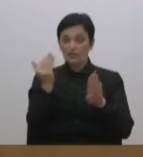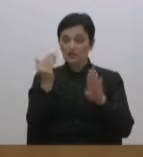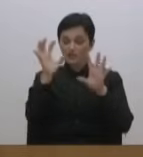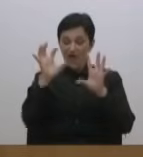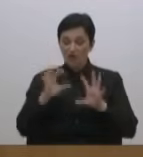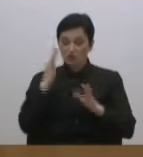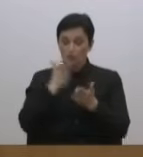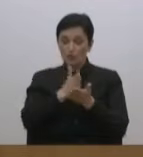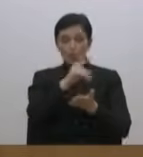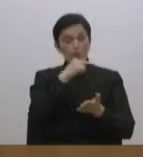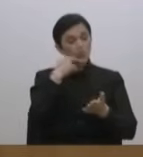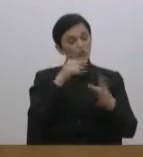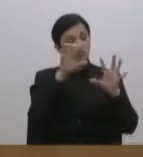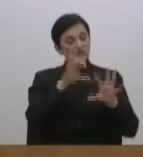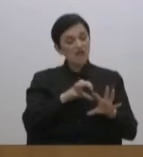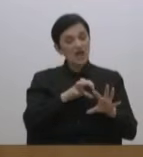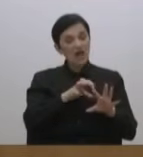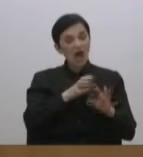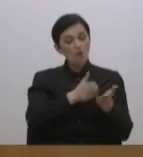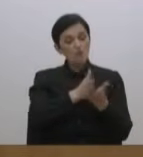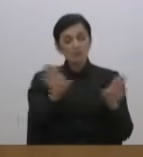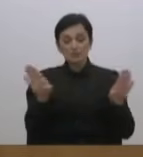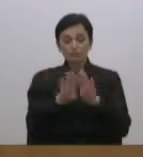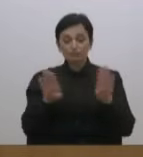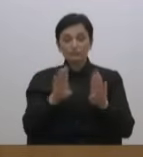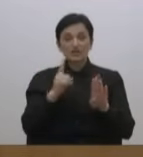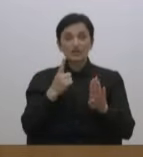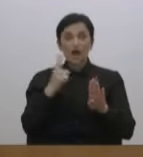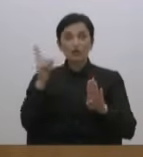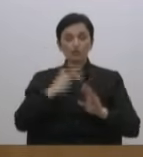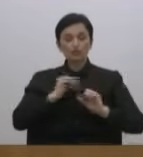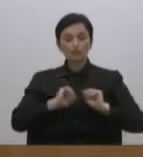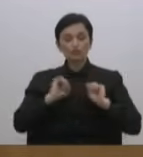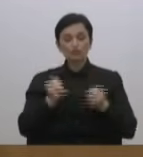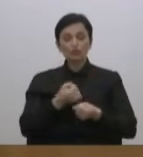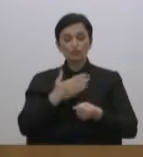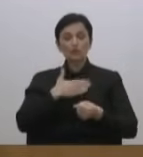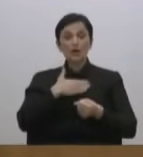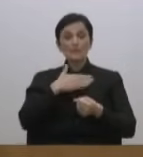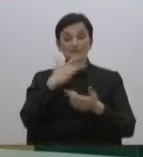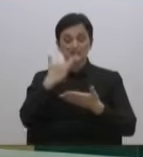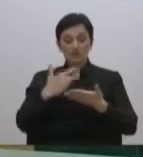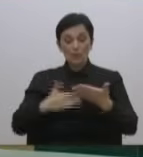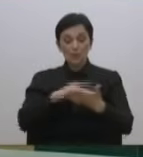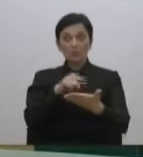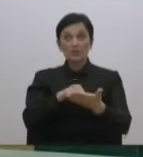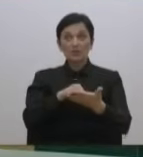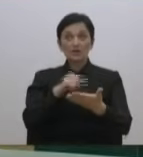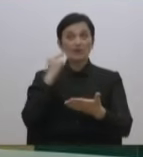კანონის მიზანი და რუსული კანონის მიზანი ერთმანეთს და რატო უგულებელ ხობთ ყველა ჩემს მიერ ჩა